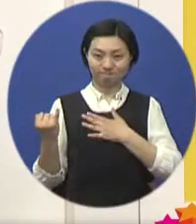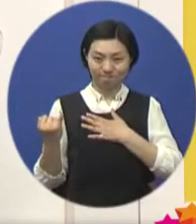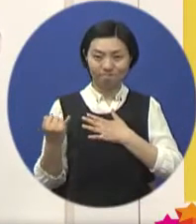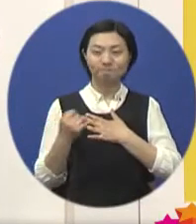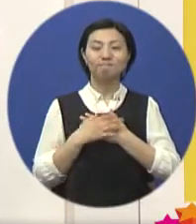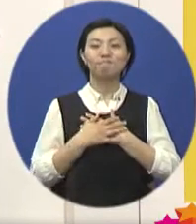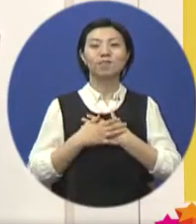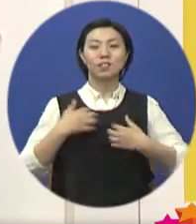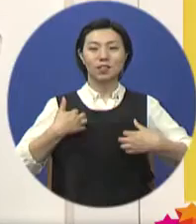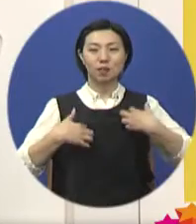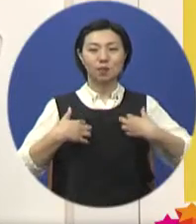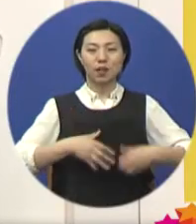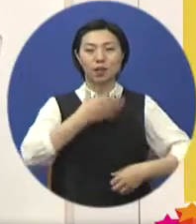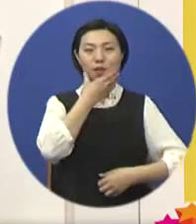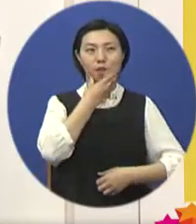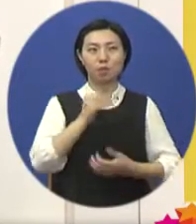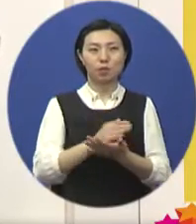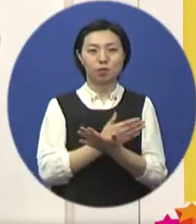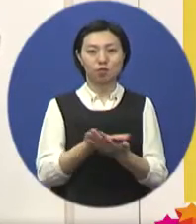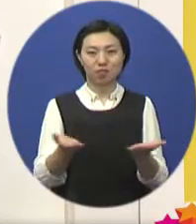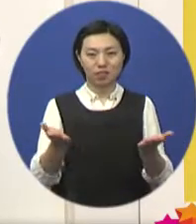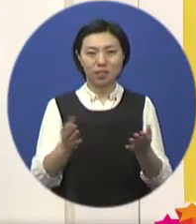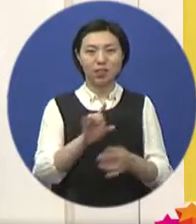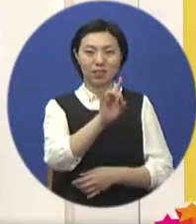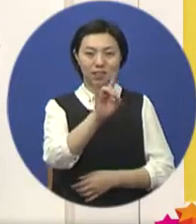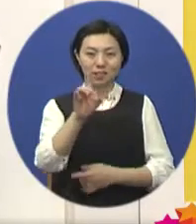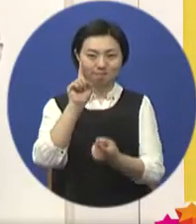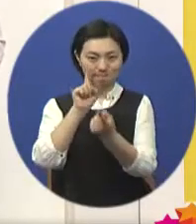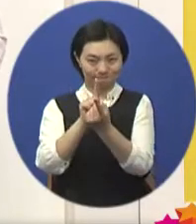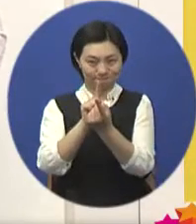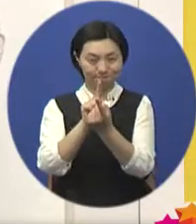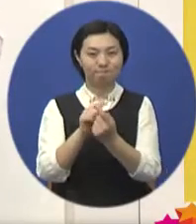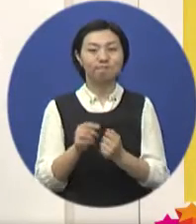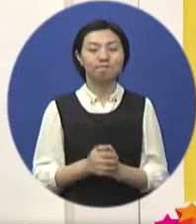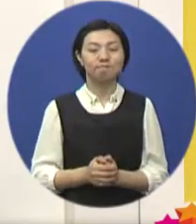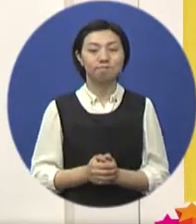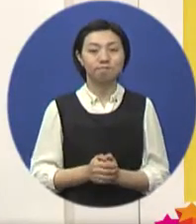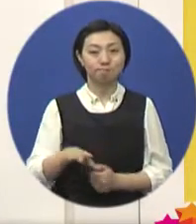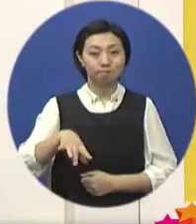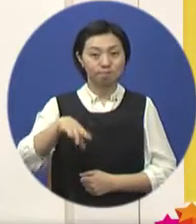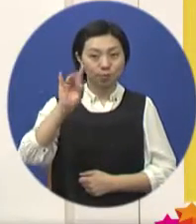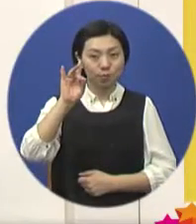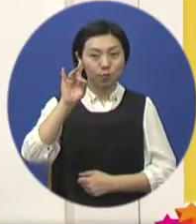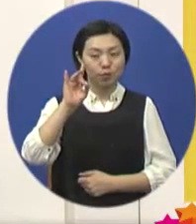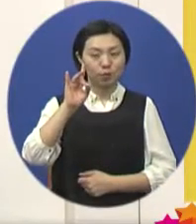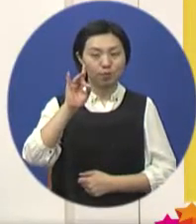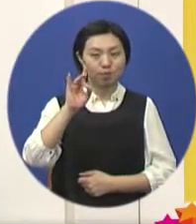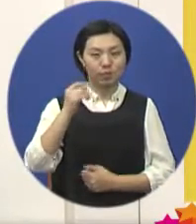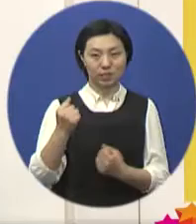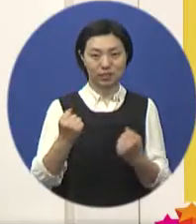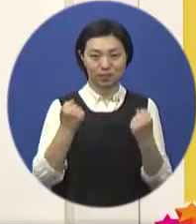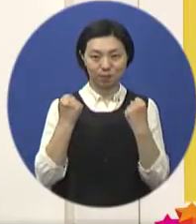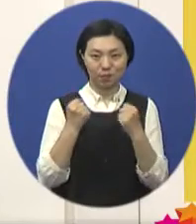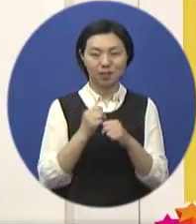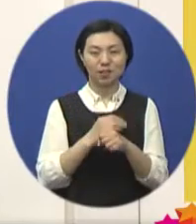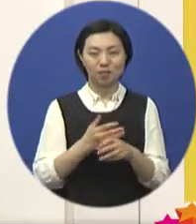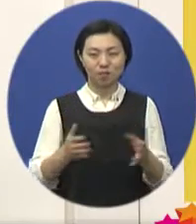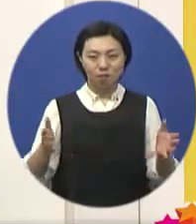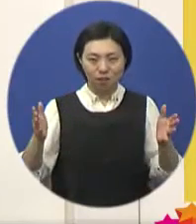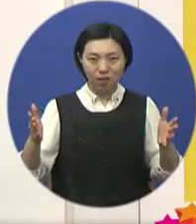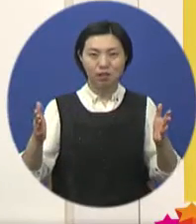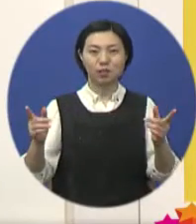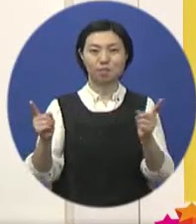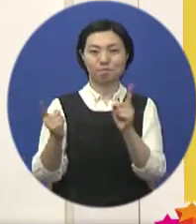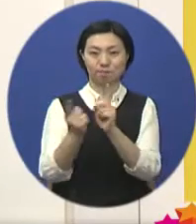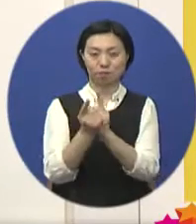행복을 주기 위해서 네. 또 한 분 한 분 만나보도록 하겠습니다. 네. 자, 첫 번째 손님 힘차게 네. 그리고 두 팔 벌려서 부산